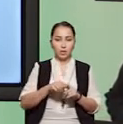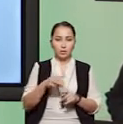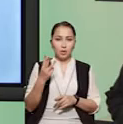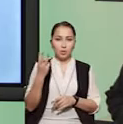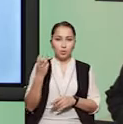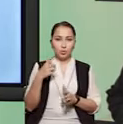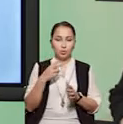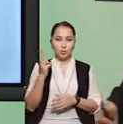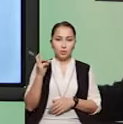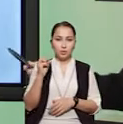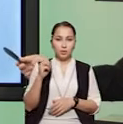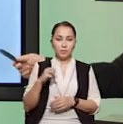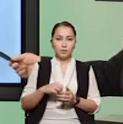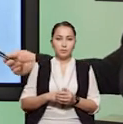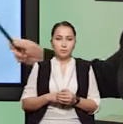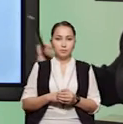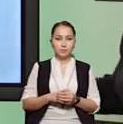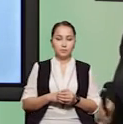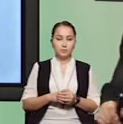Bu 300 Kelvin bo'ladi.